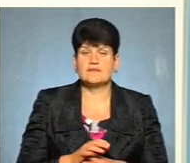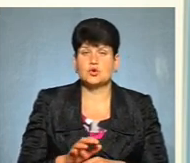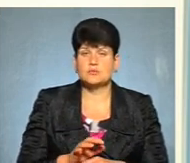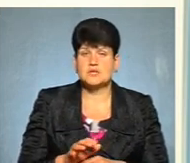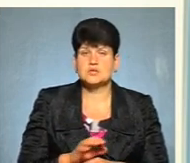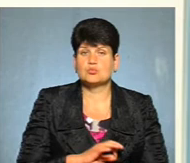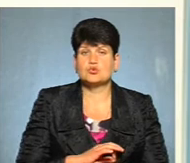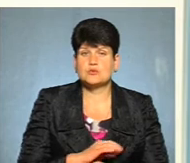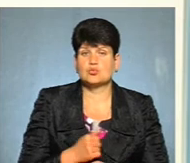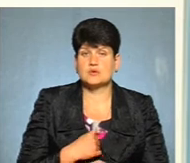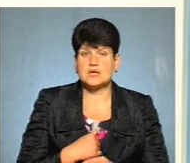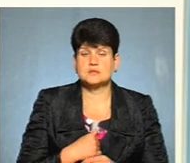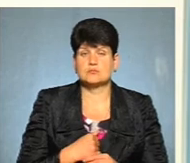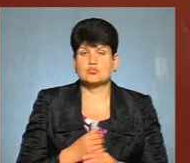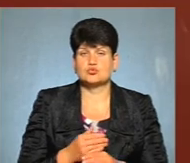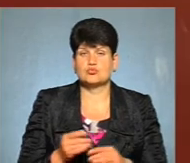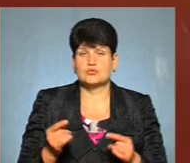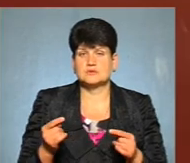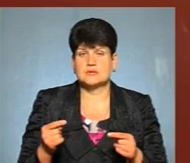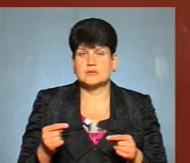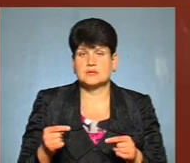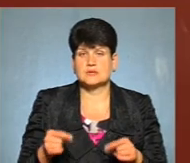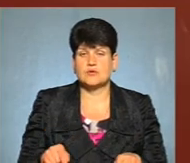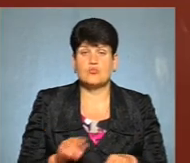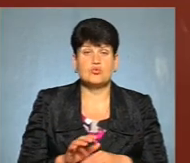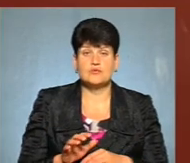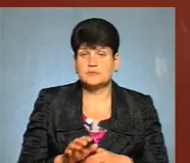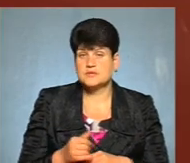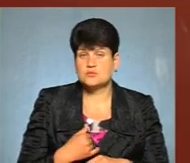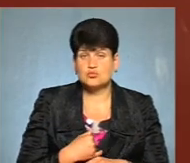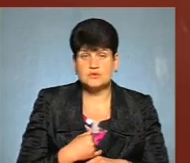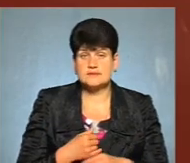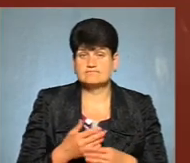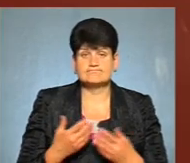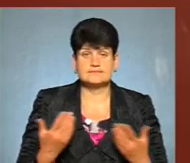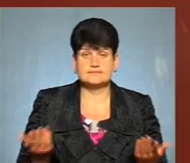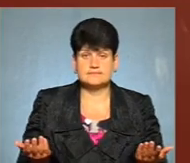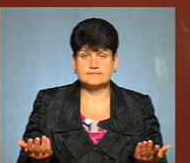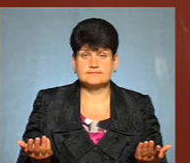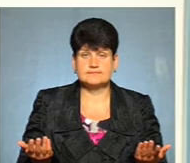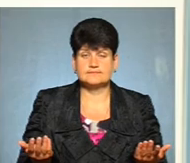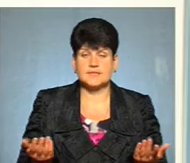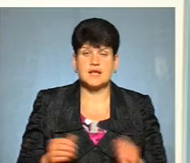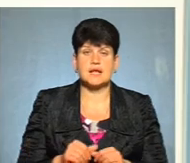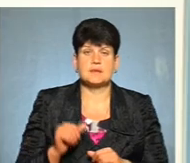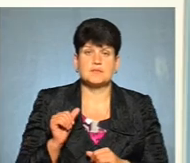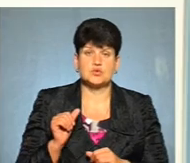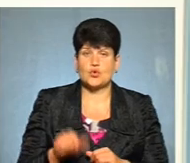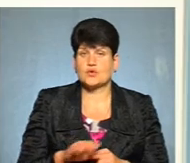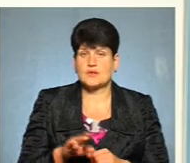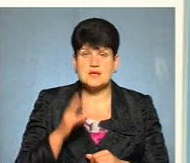профспілки в нас поступово занепадають, бо в нас і виробництва як такого зараз немає. А крім того, не